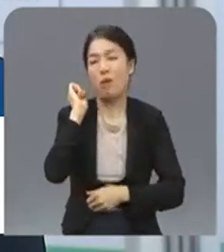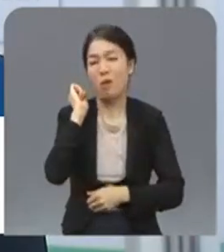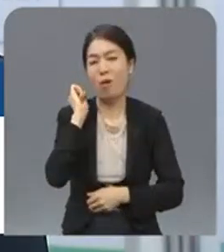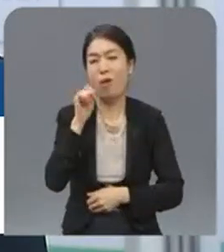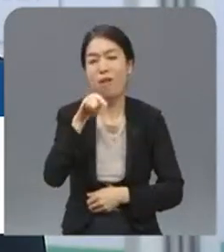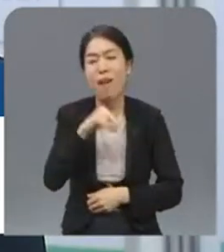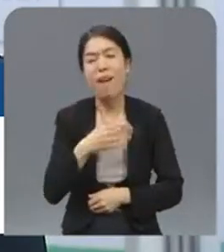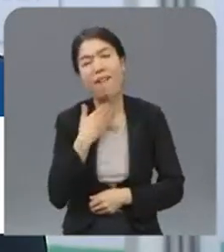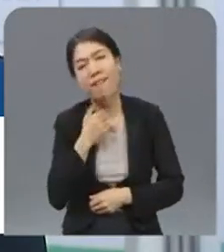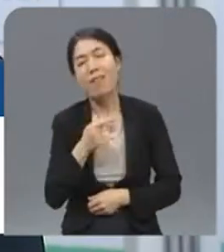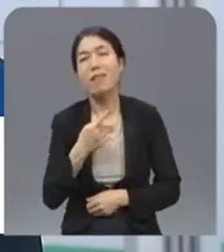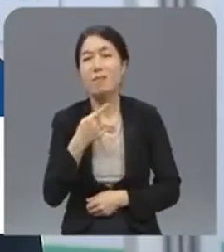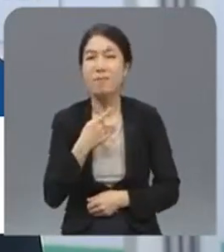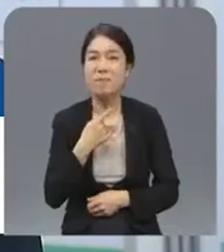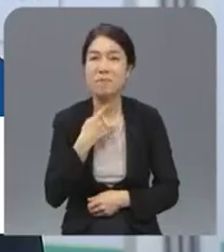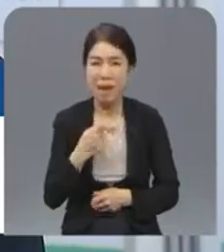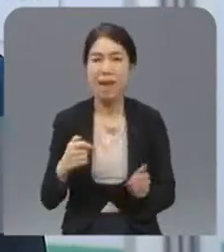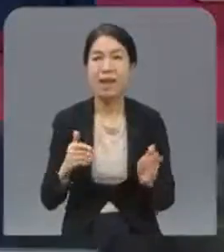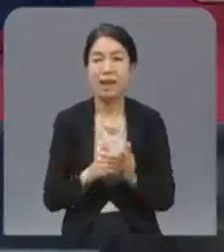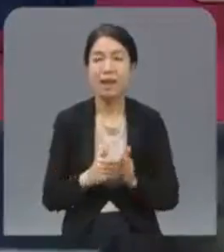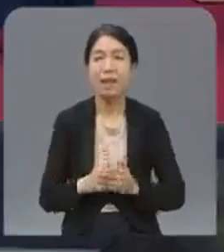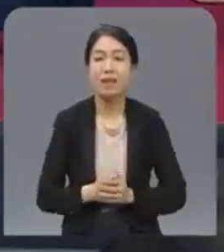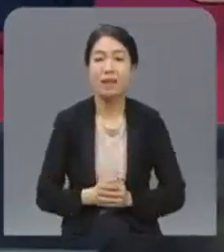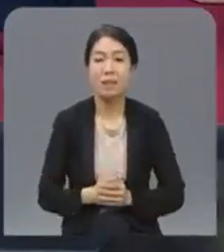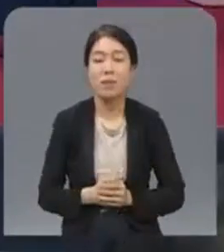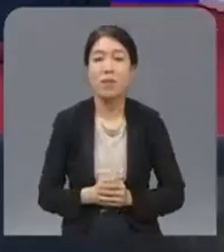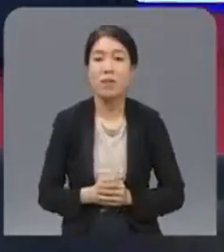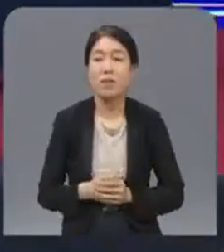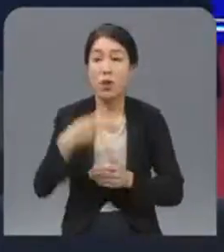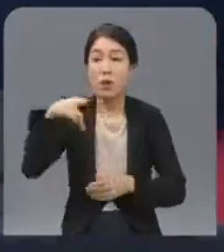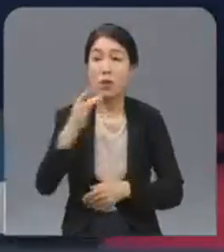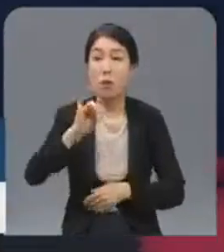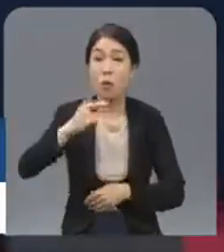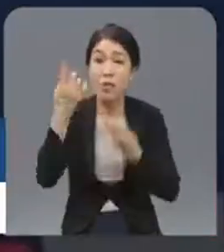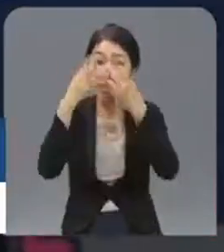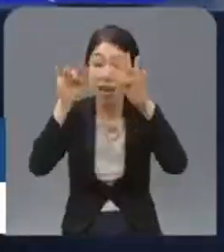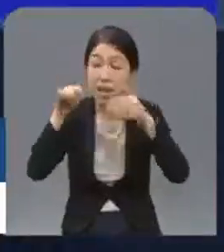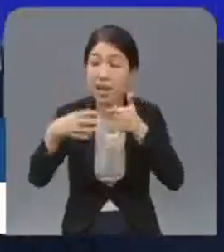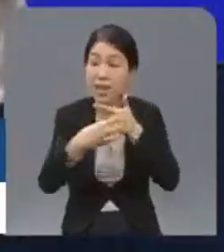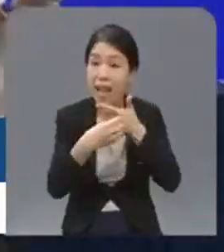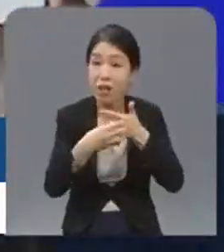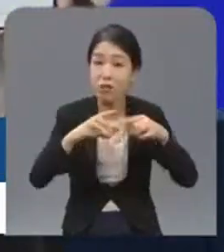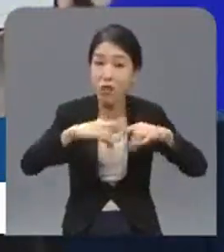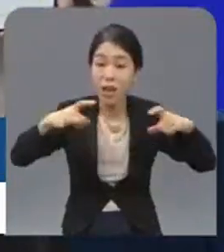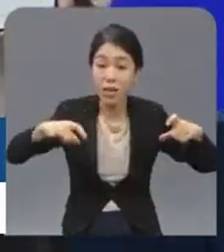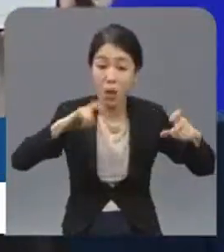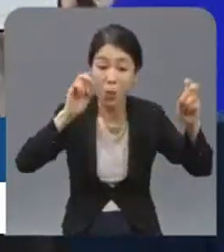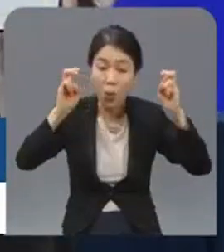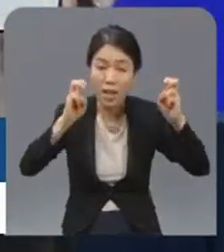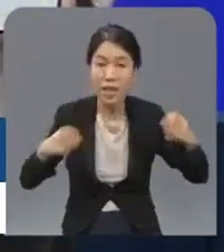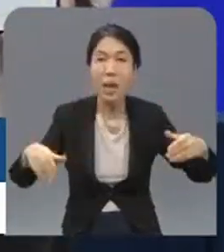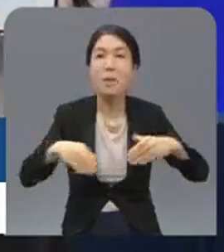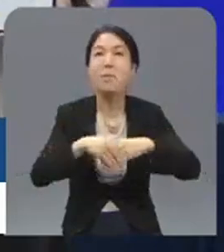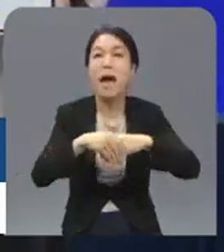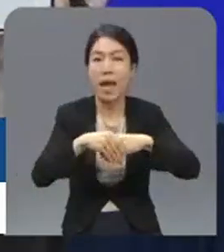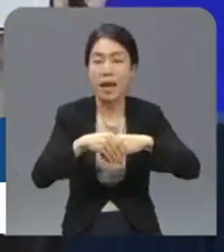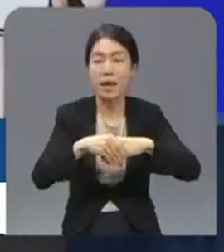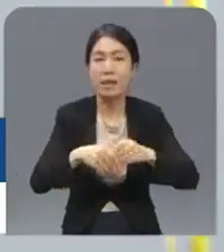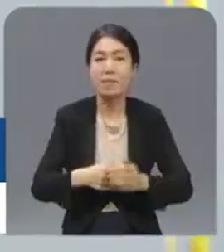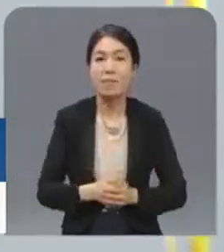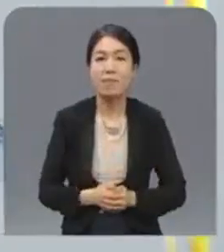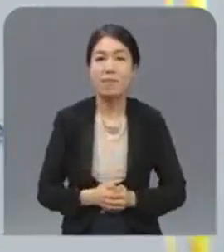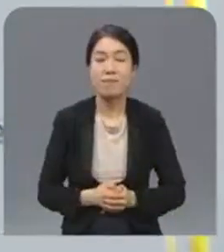부분들이고 그 부분을 가장 이제 목말라 했었습니다. 동신대학교가 이런 나주 에너지밸리 업체들과 손을 맞잡기로